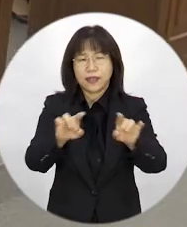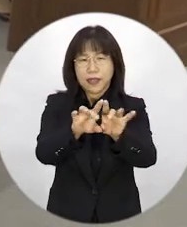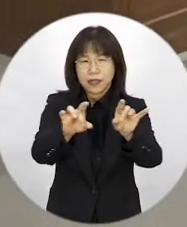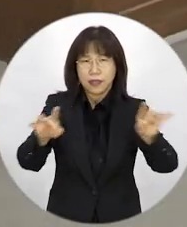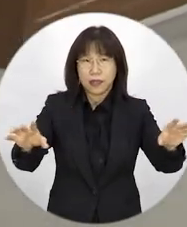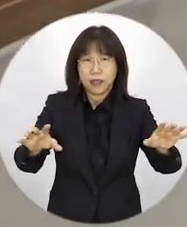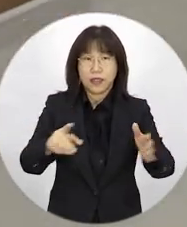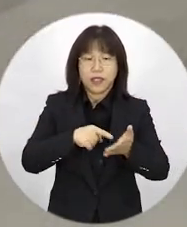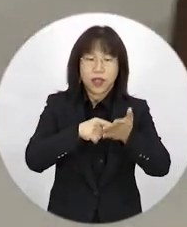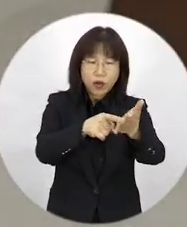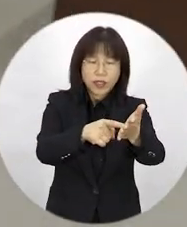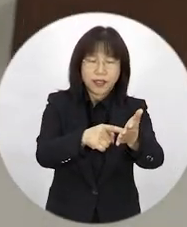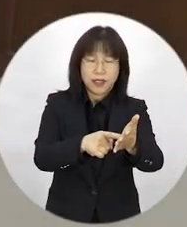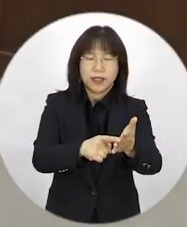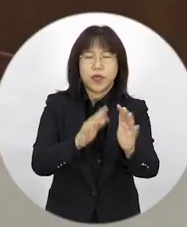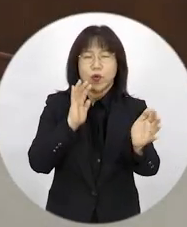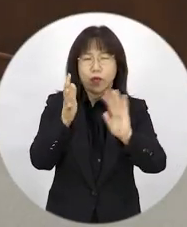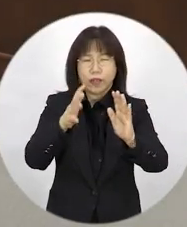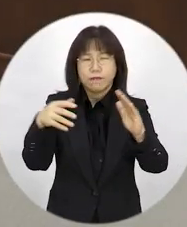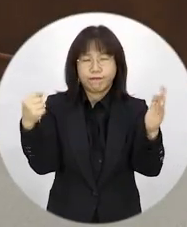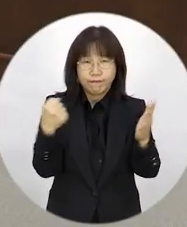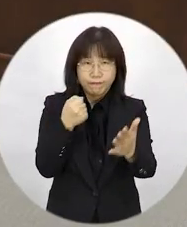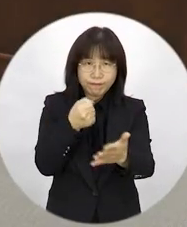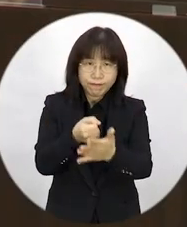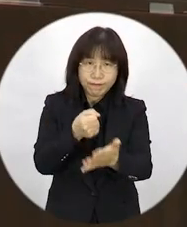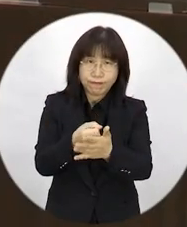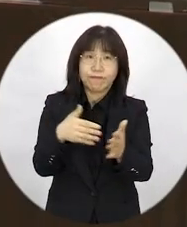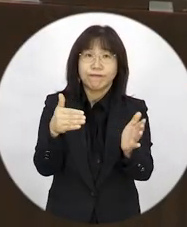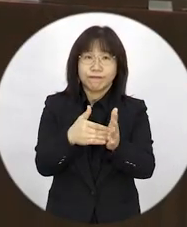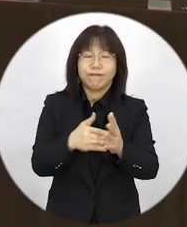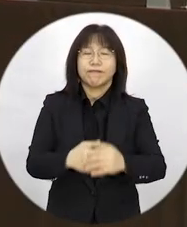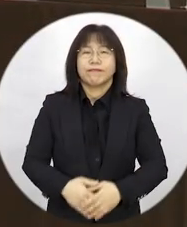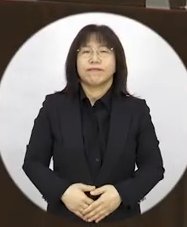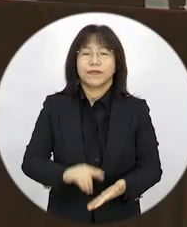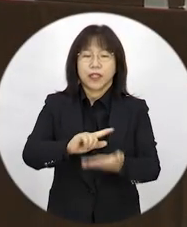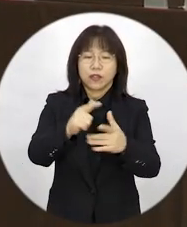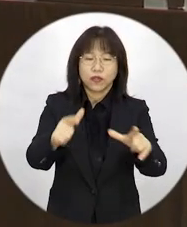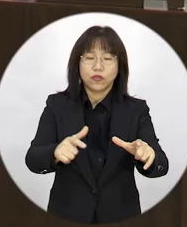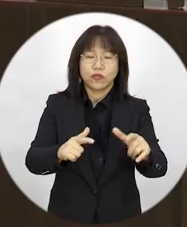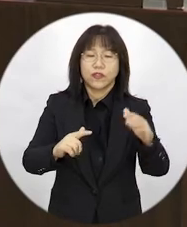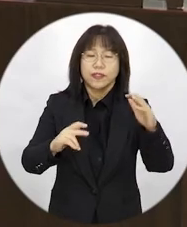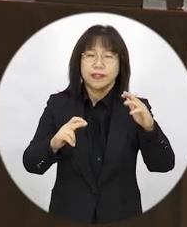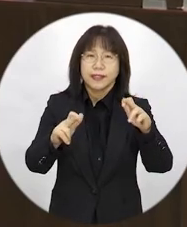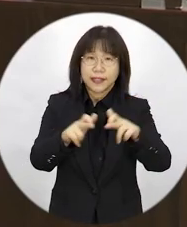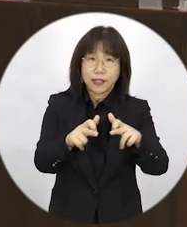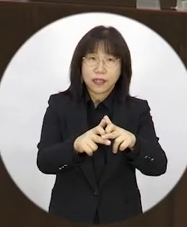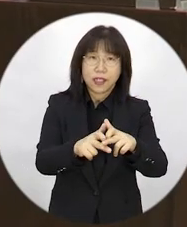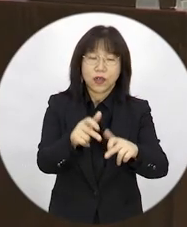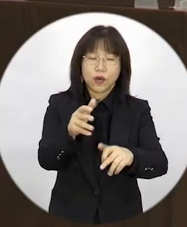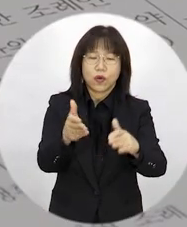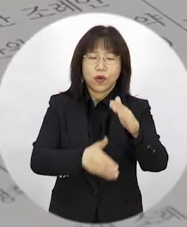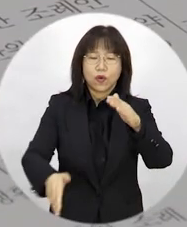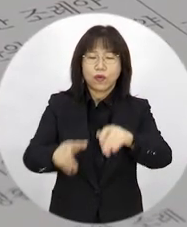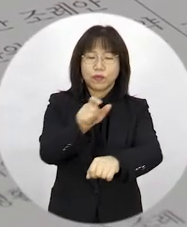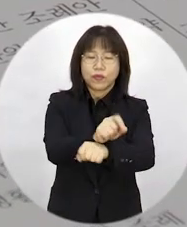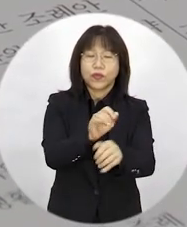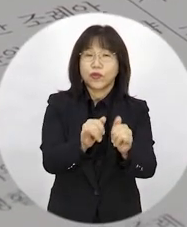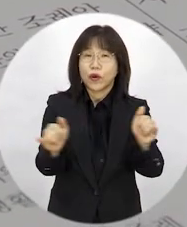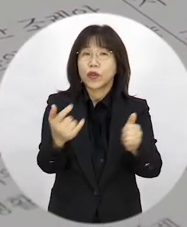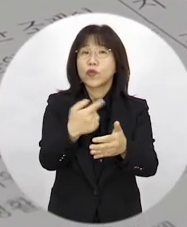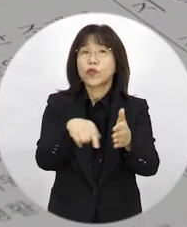상정된 안건을 처리했습니다. 먼저 운영위원회에서는 서울특별시 강서구 장애인 공무원 편의지원 조례안